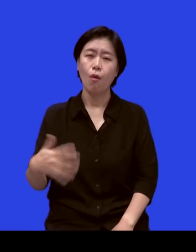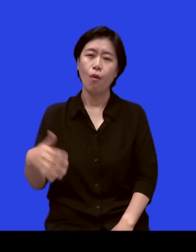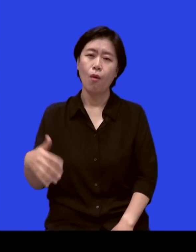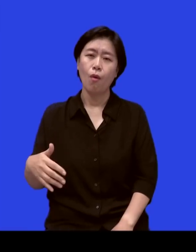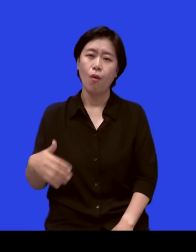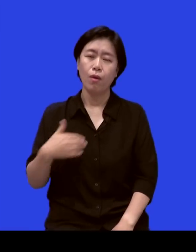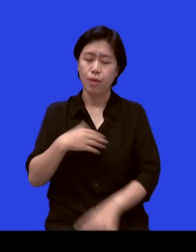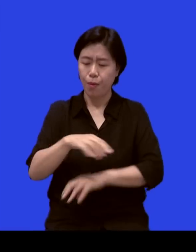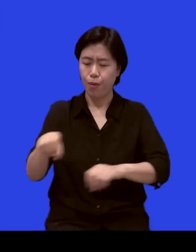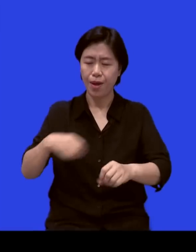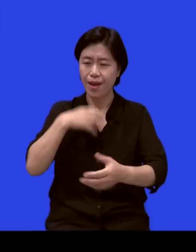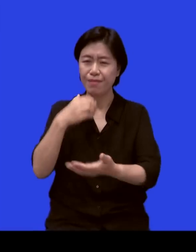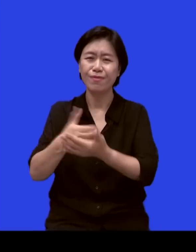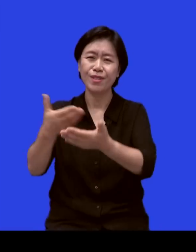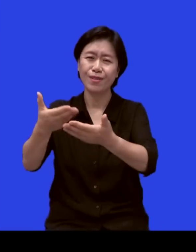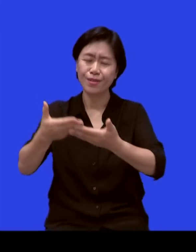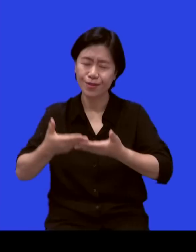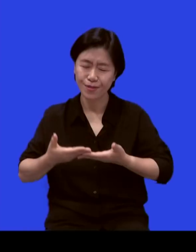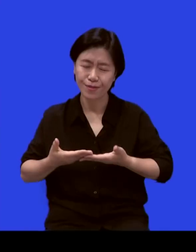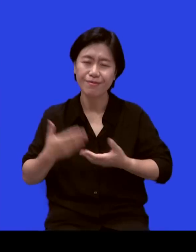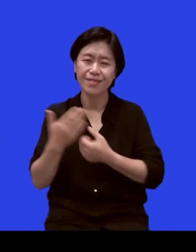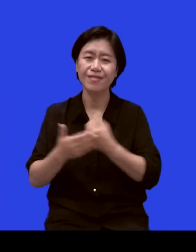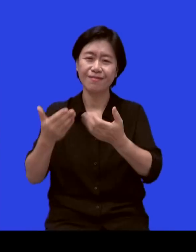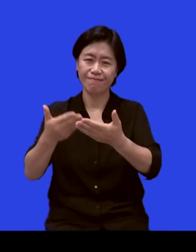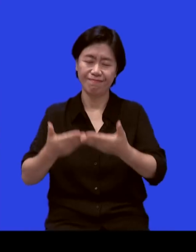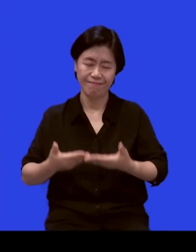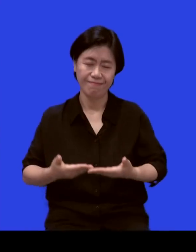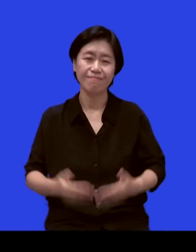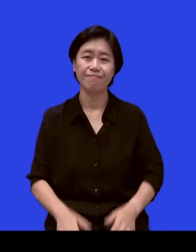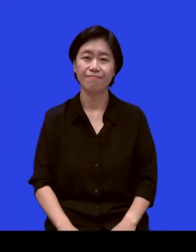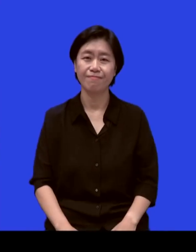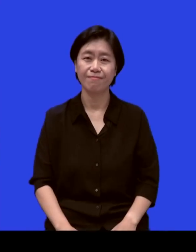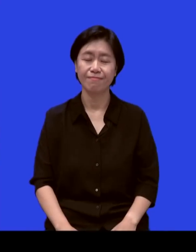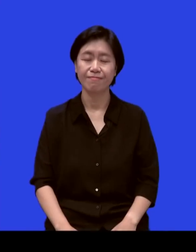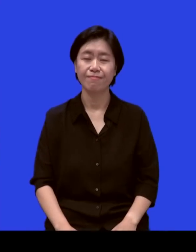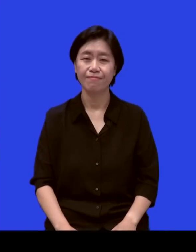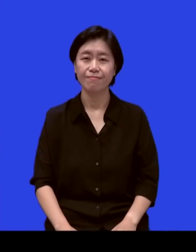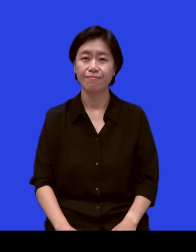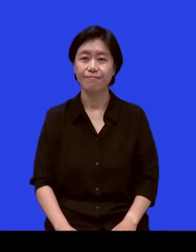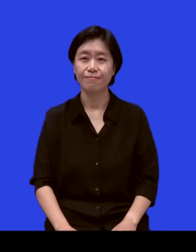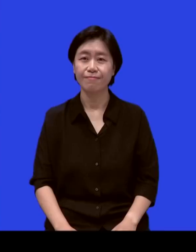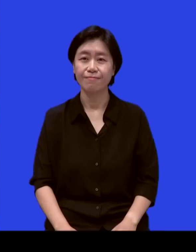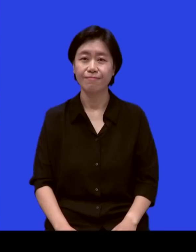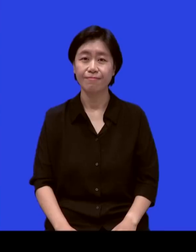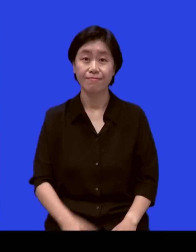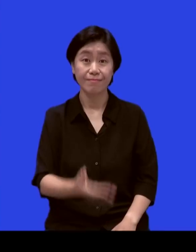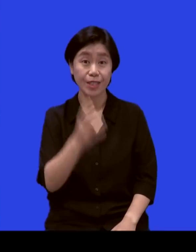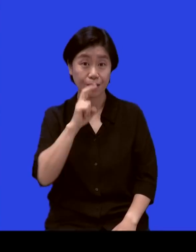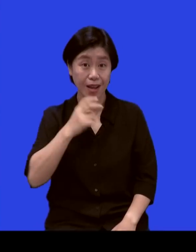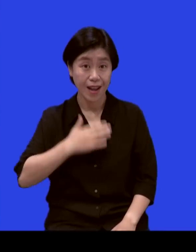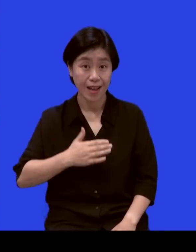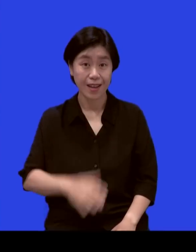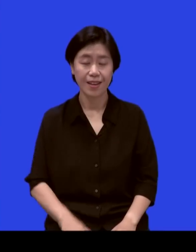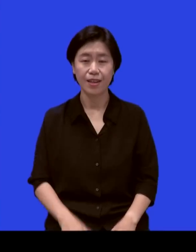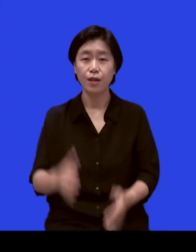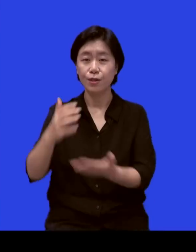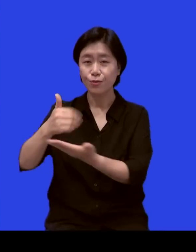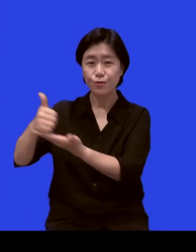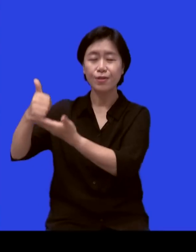제가 감동받고 네. 네. 제가 마지막에 제가 은혜를 받았습니다. 아유. 전혀 생각지도 못했던. 대표님 그 찬양 아세요?